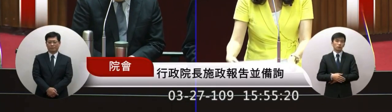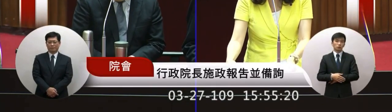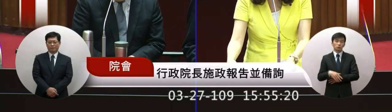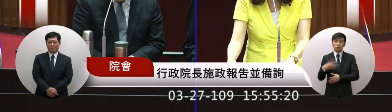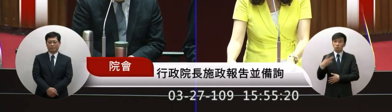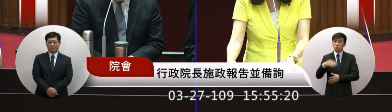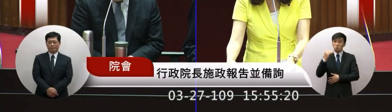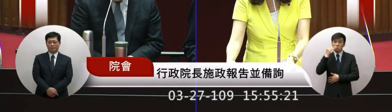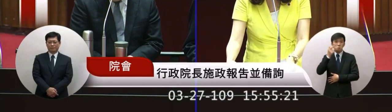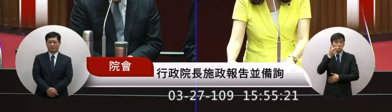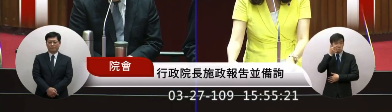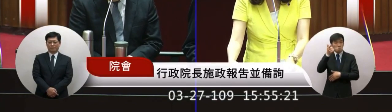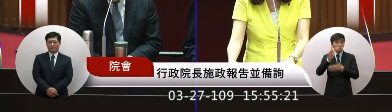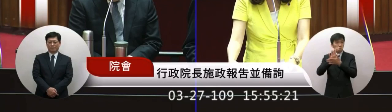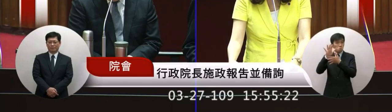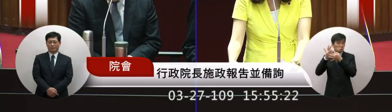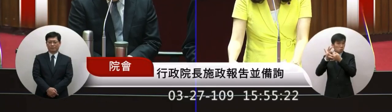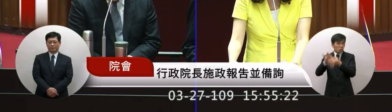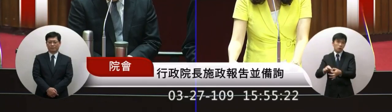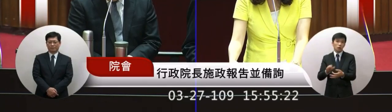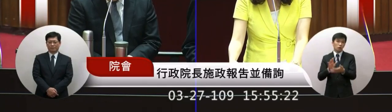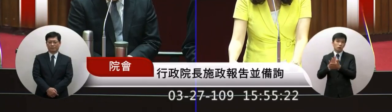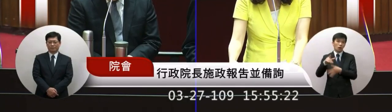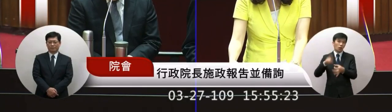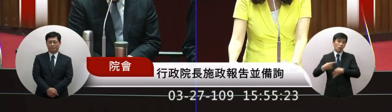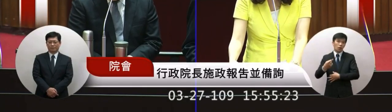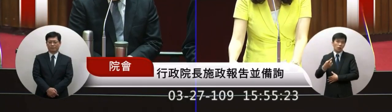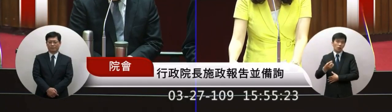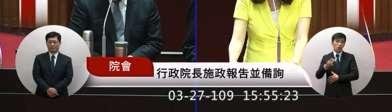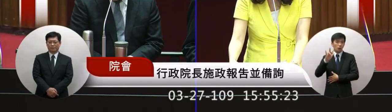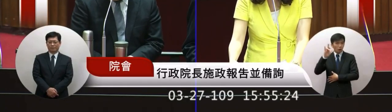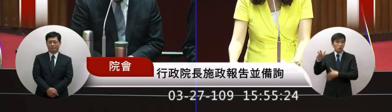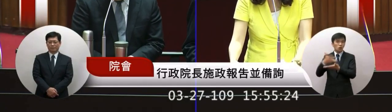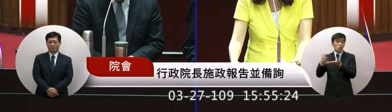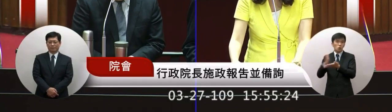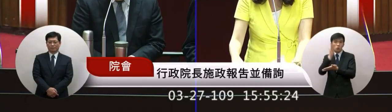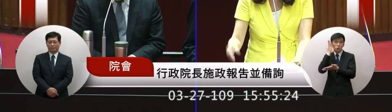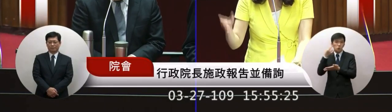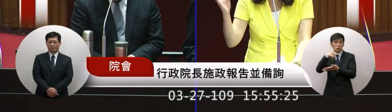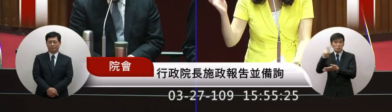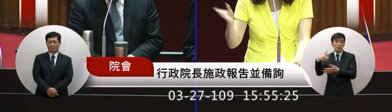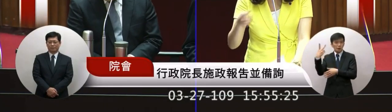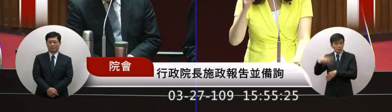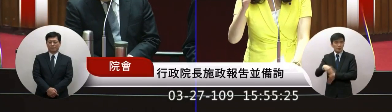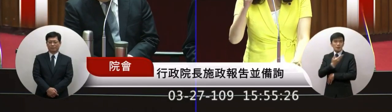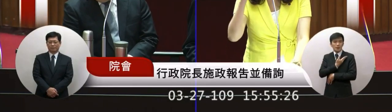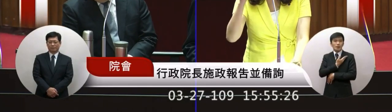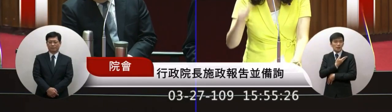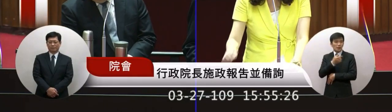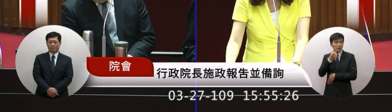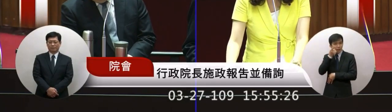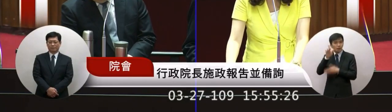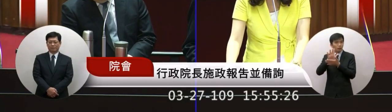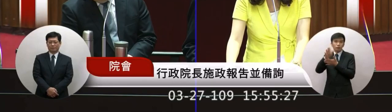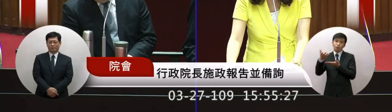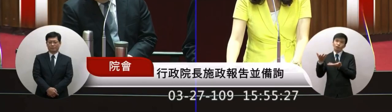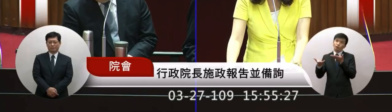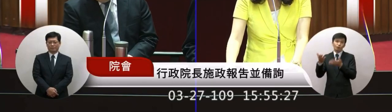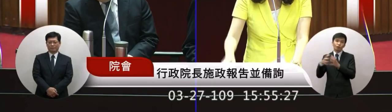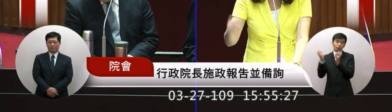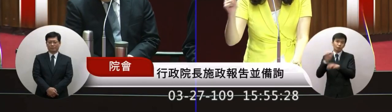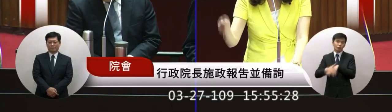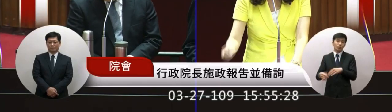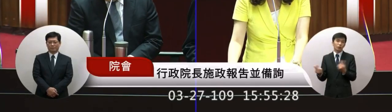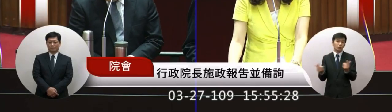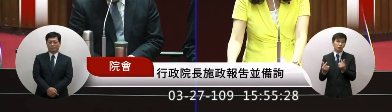继续的话100%是没有收入了，航空观光旅游业再撑一个月就差不多了。刚刚也讲了，早上也有人讲了大三